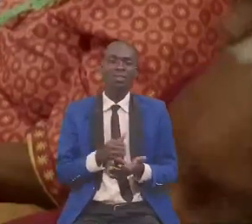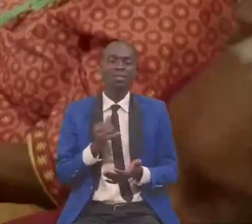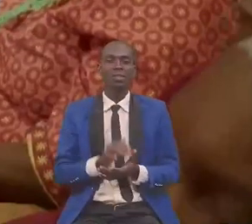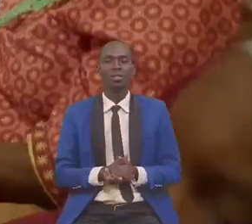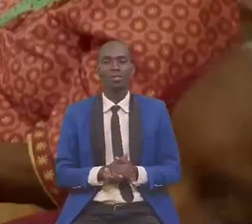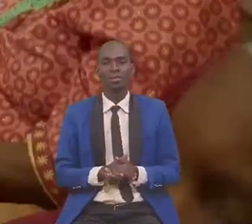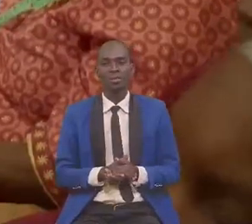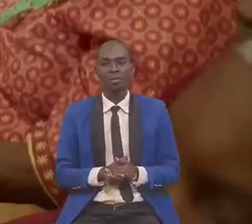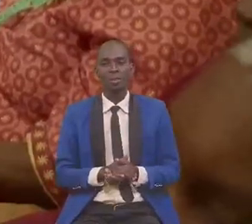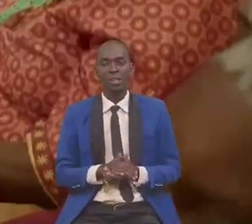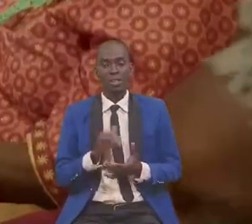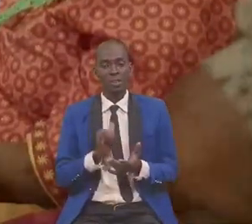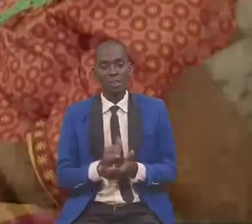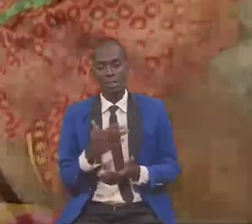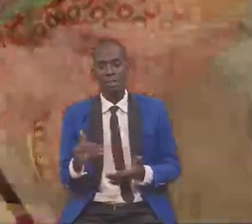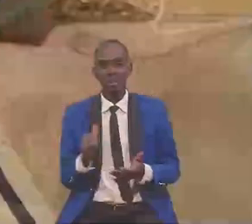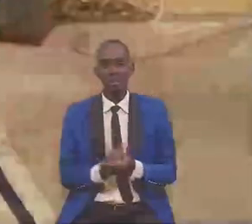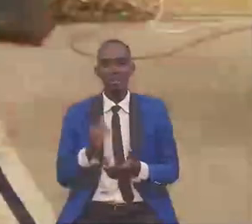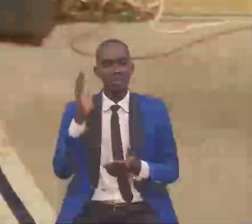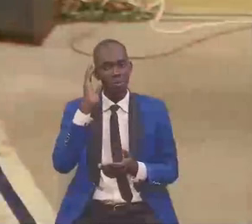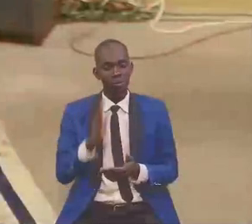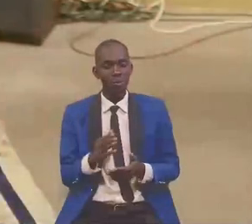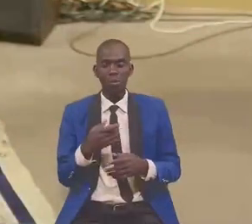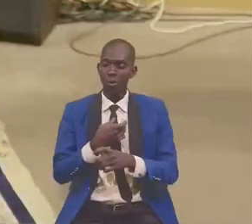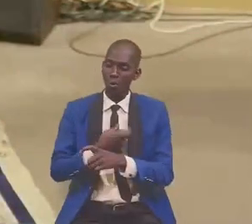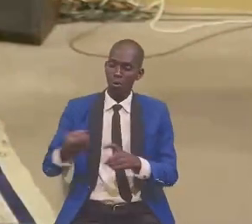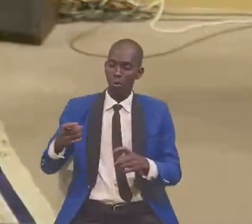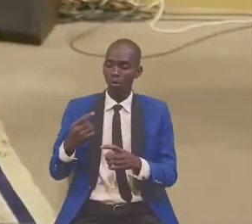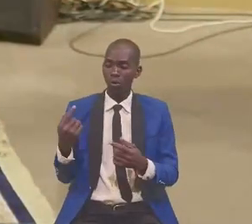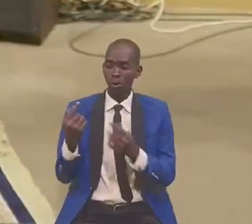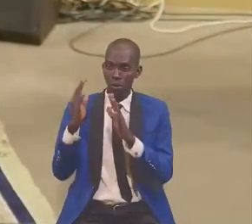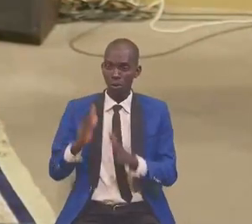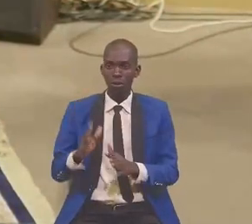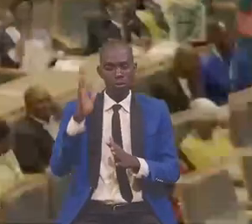Cette chose qui va nuire les incroyants ne va te guérir.